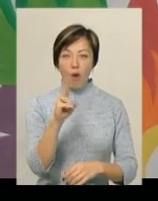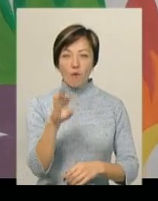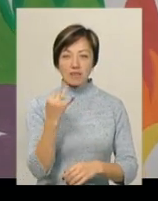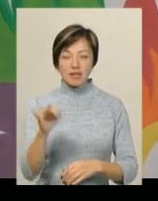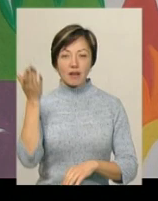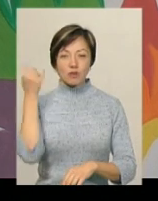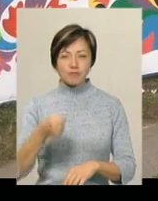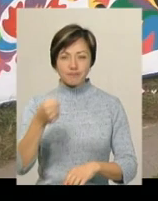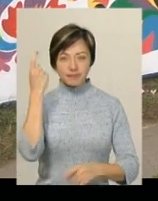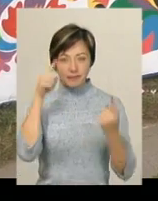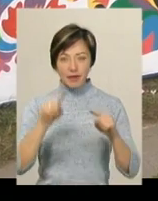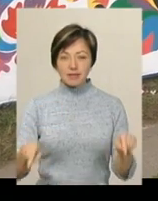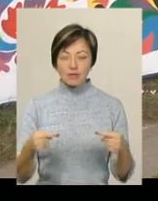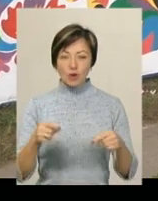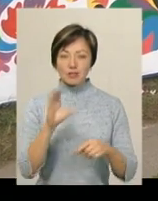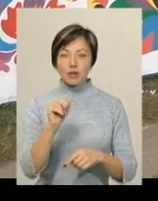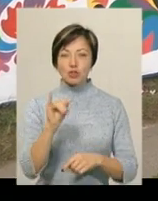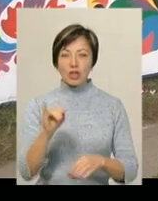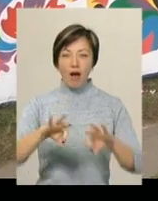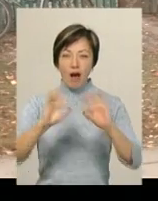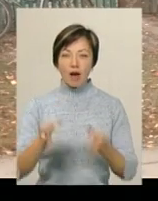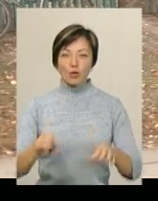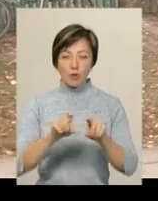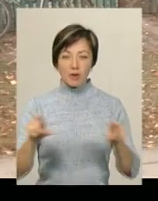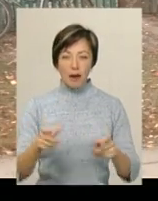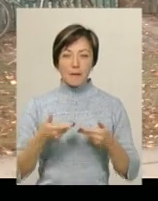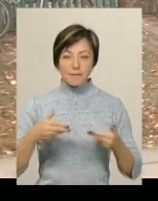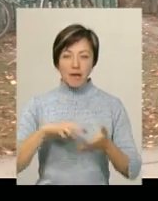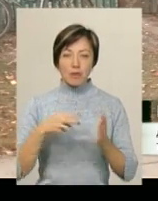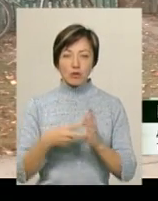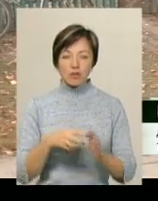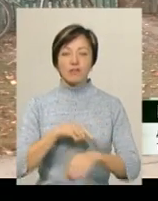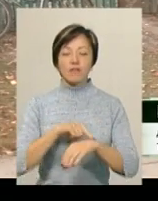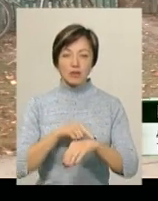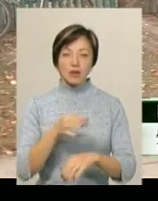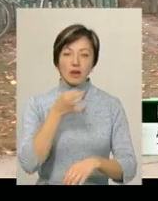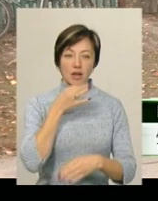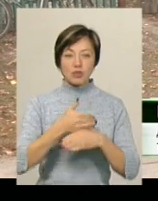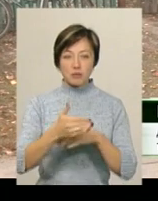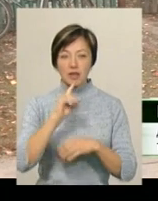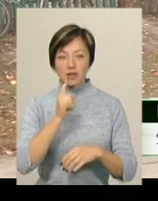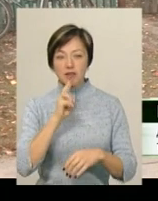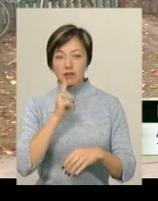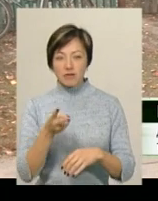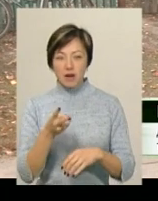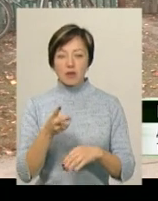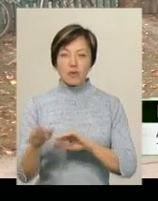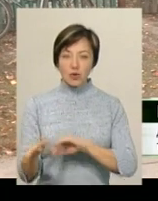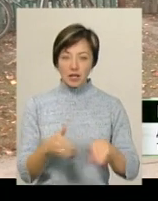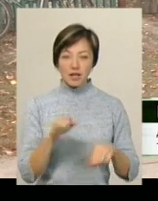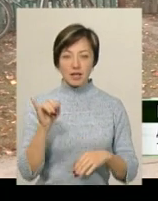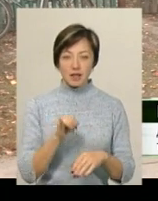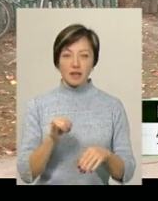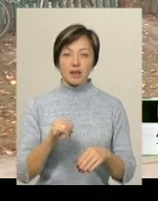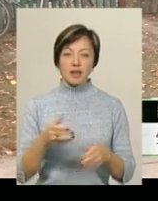каже, давно виношував ідею створення в Самчиках арт-об'єкту. Ми планували, що з часом, рано чи пізно, рік, два, ну максимум прийде, і